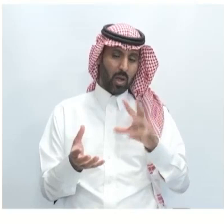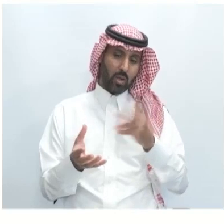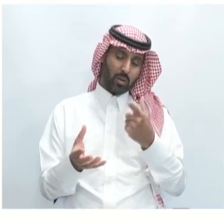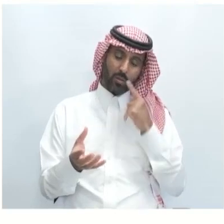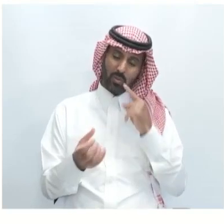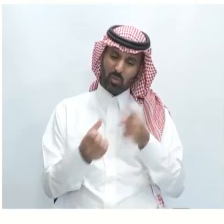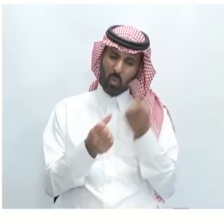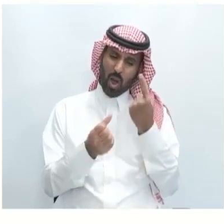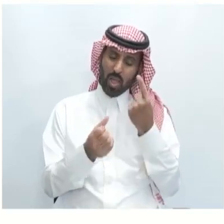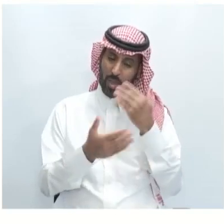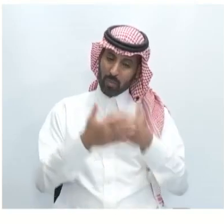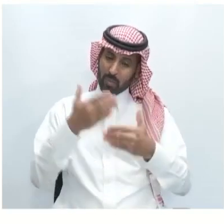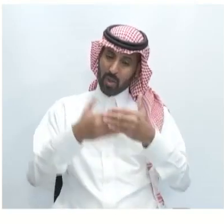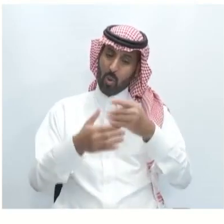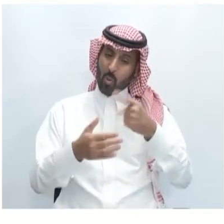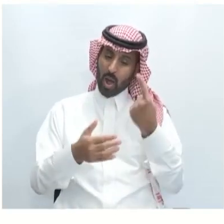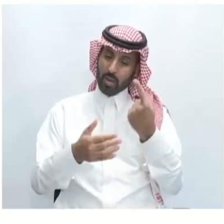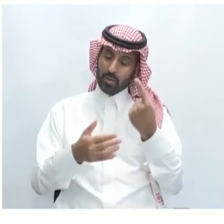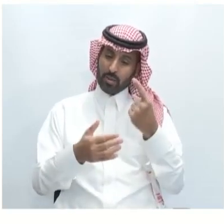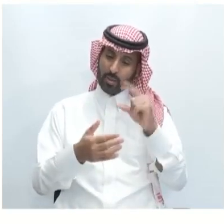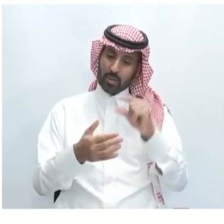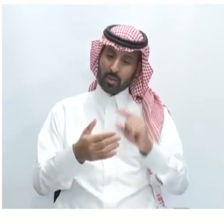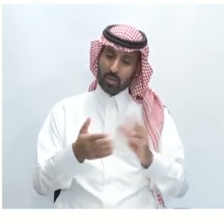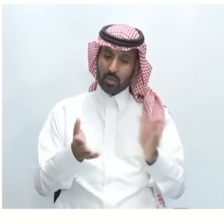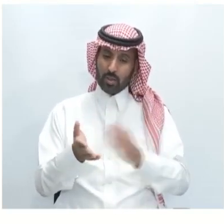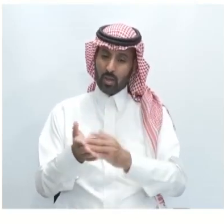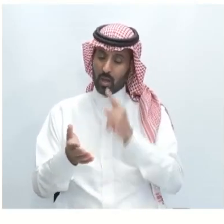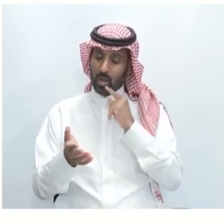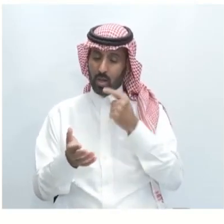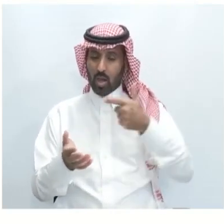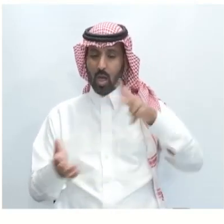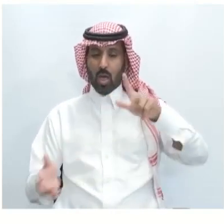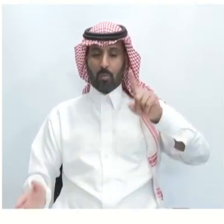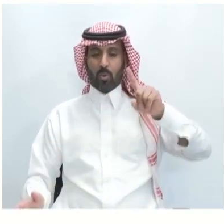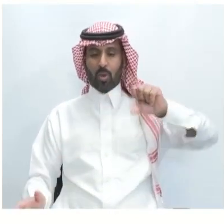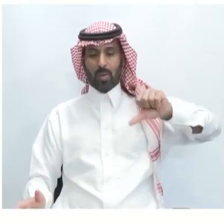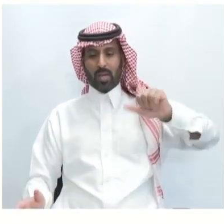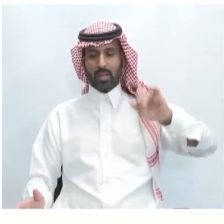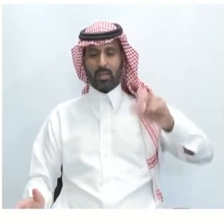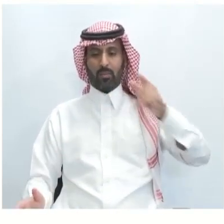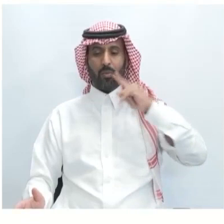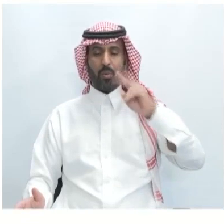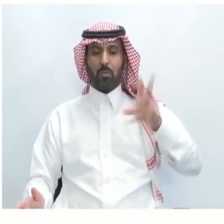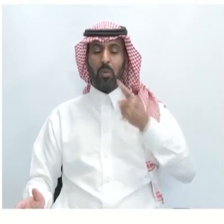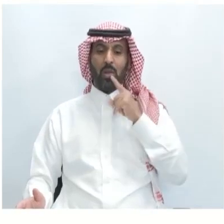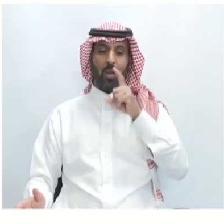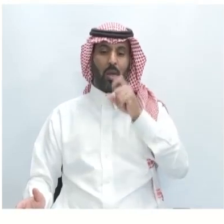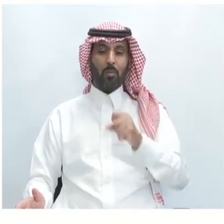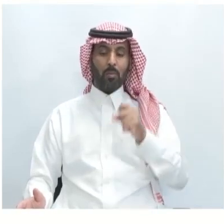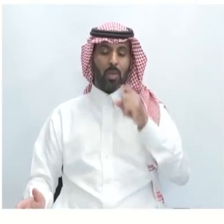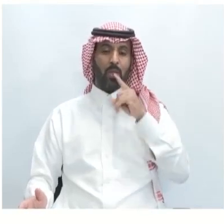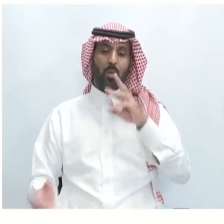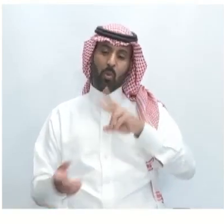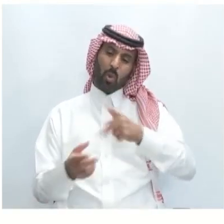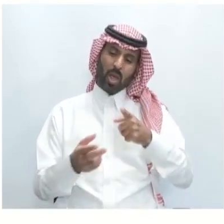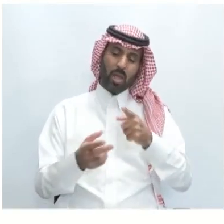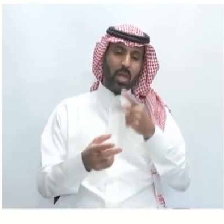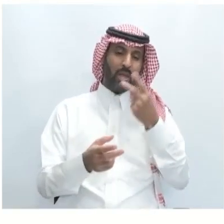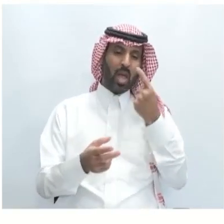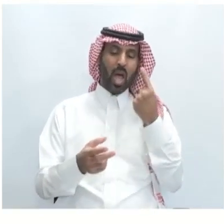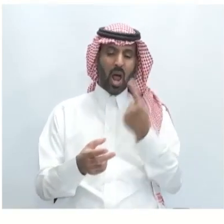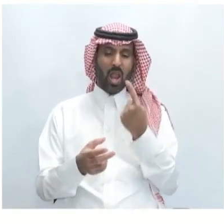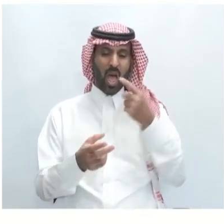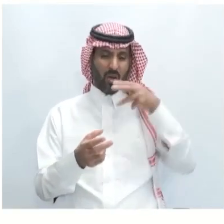وحده بنائيه واحده الى بوليمرات من المئات او احيانا الاف وحدات